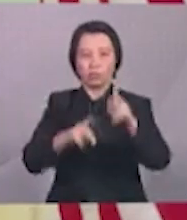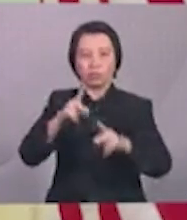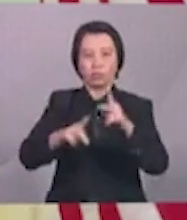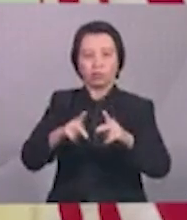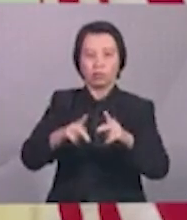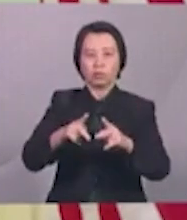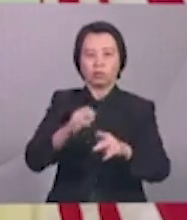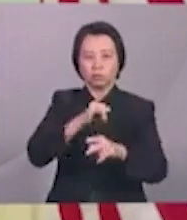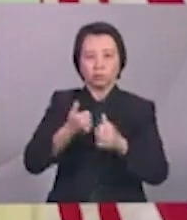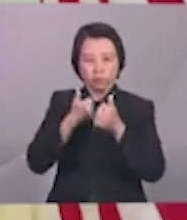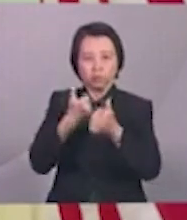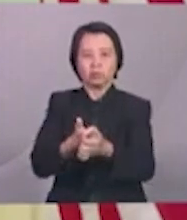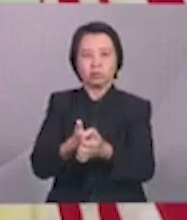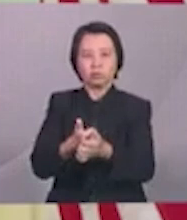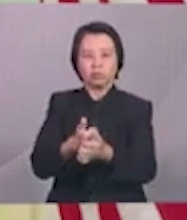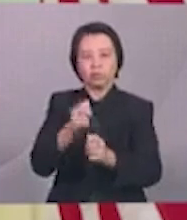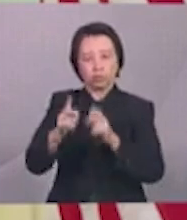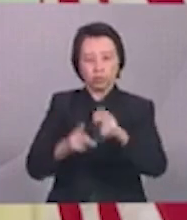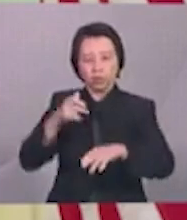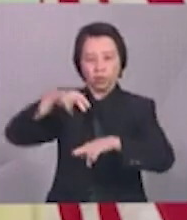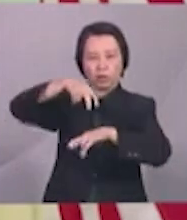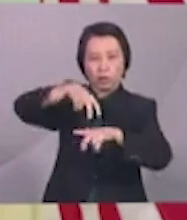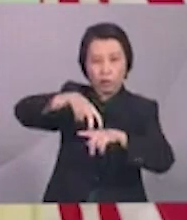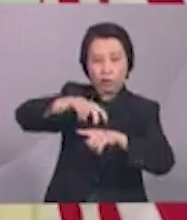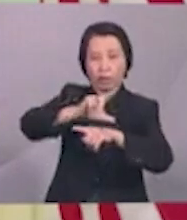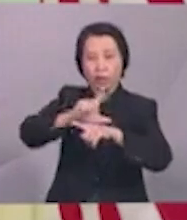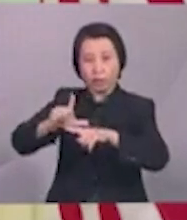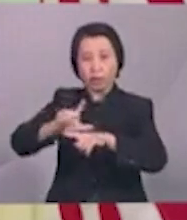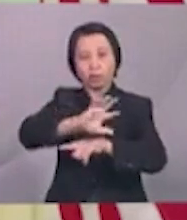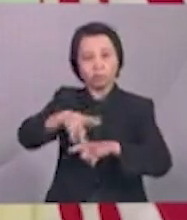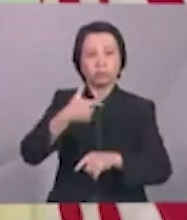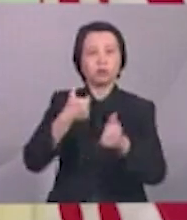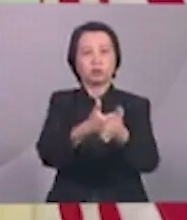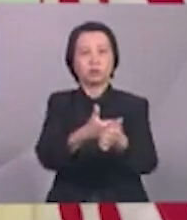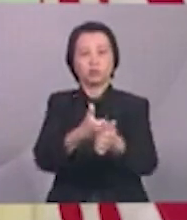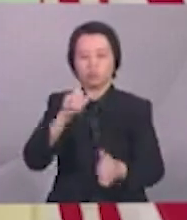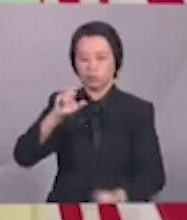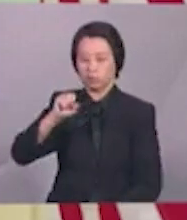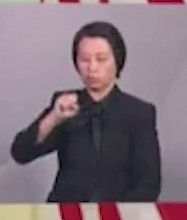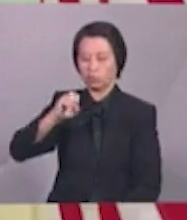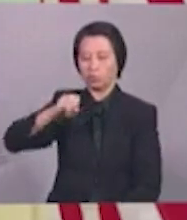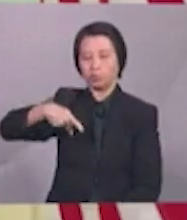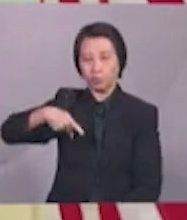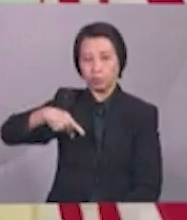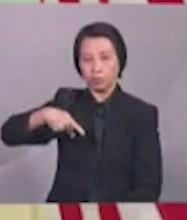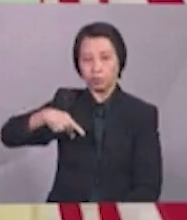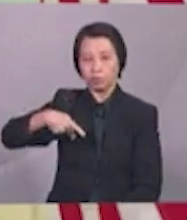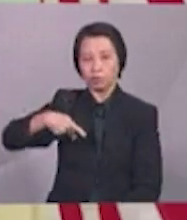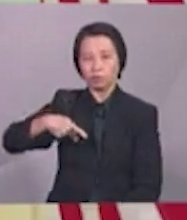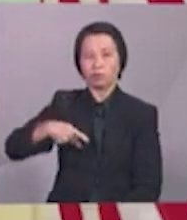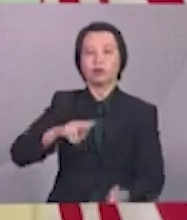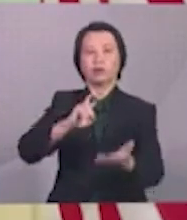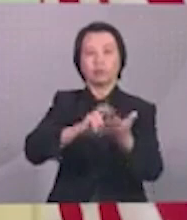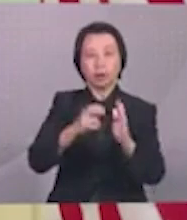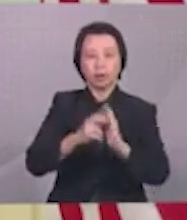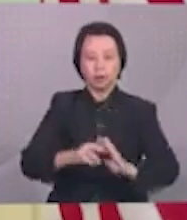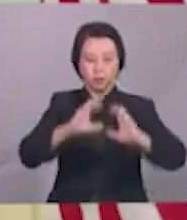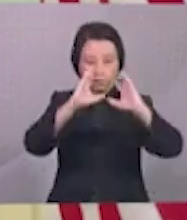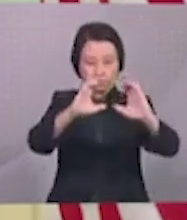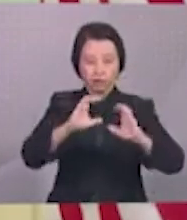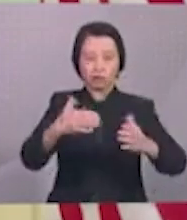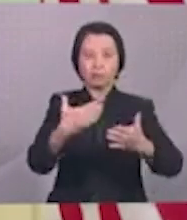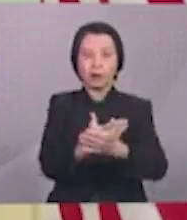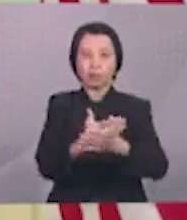juga mematuhi SOP yang dikeluarkan. Ini menunjukkan bahawa norma baru itu telah